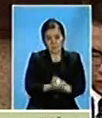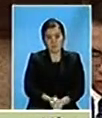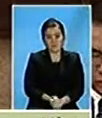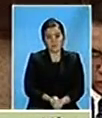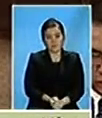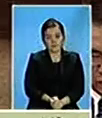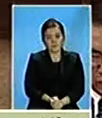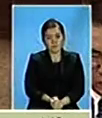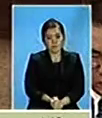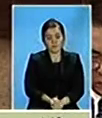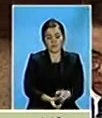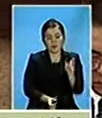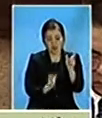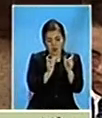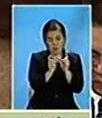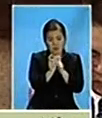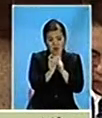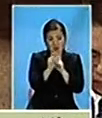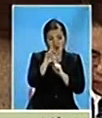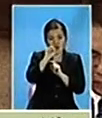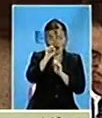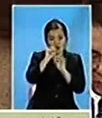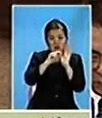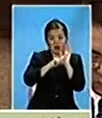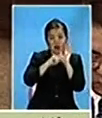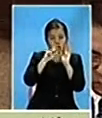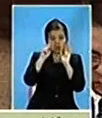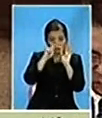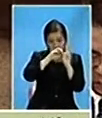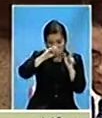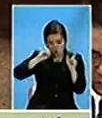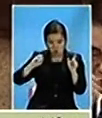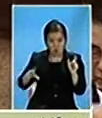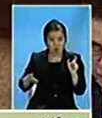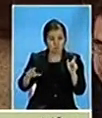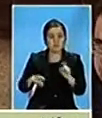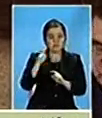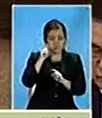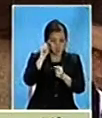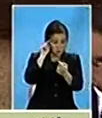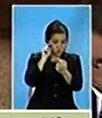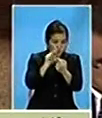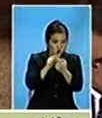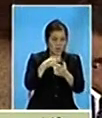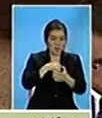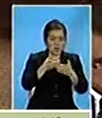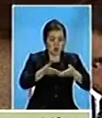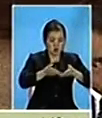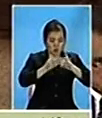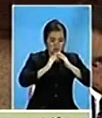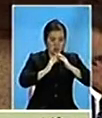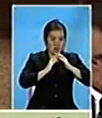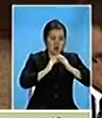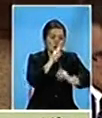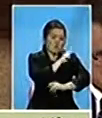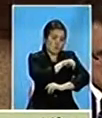สัตว์ออกนะครับเพราะเหตุว่าเจตรุนผู้กฎหมายฉบับนี้ต้องการตั้งคณะกรรมการสภาการแพทย์แผนไทยขึ้น